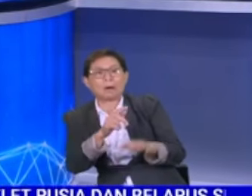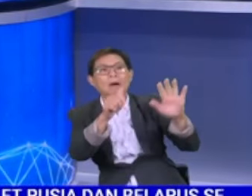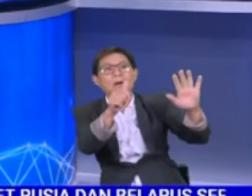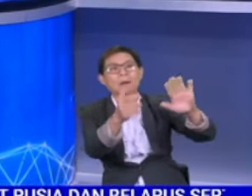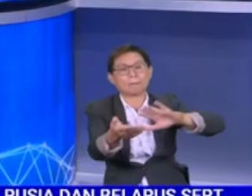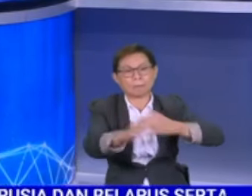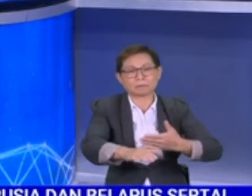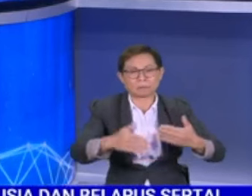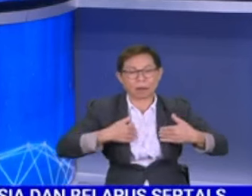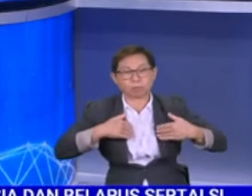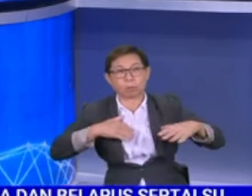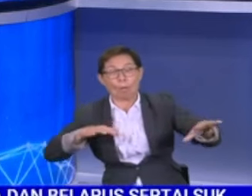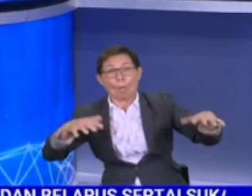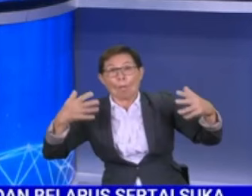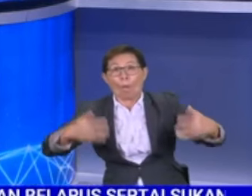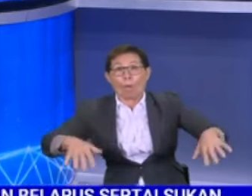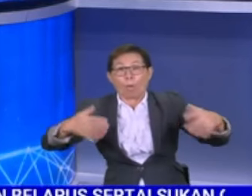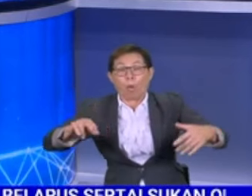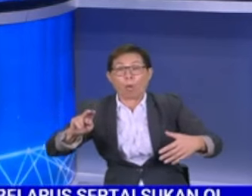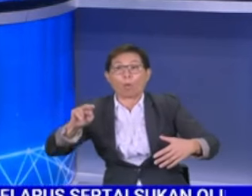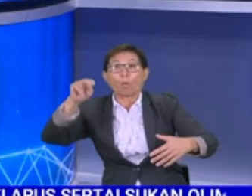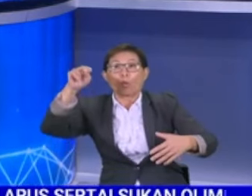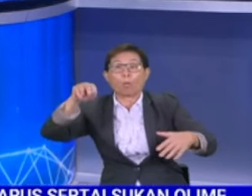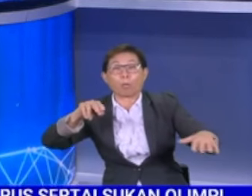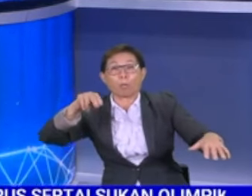maut yang turut menggegarkan utara Syria.